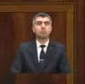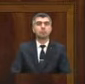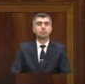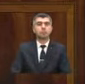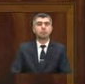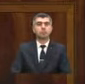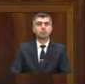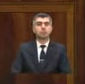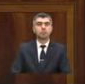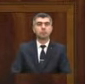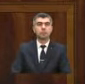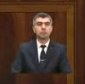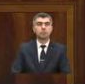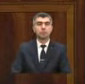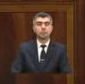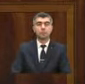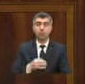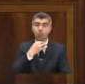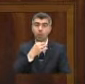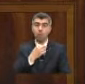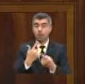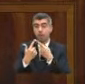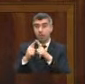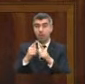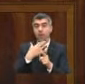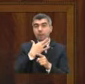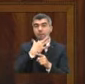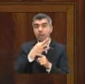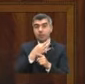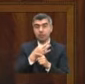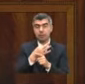من إدخال عدد من التسهيلات